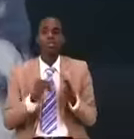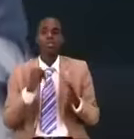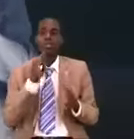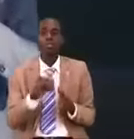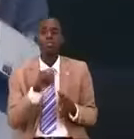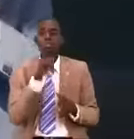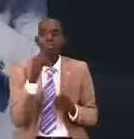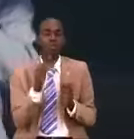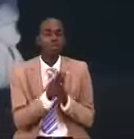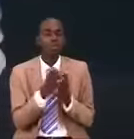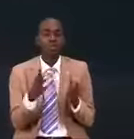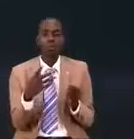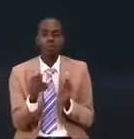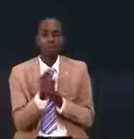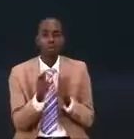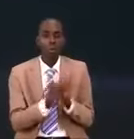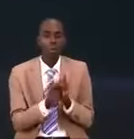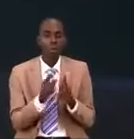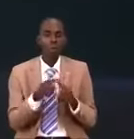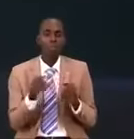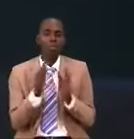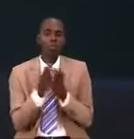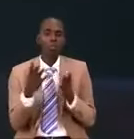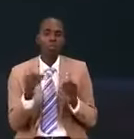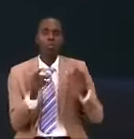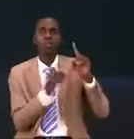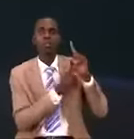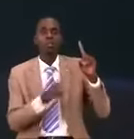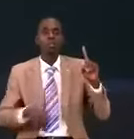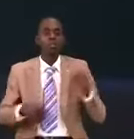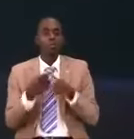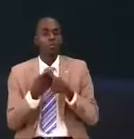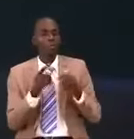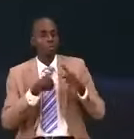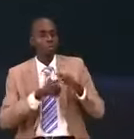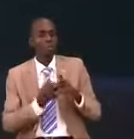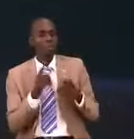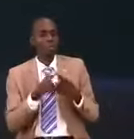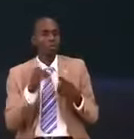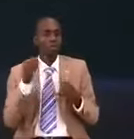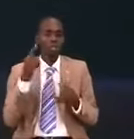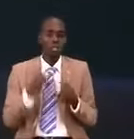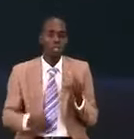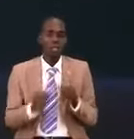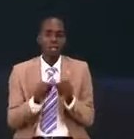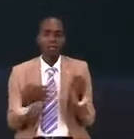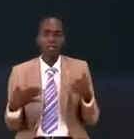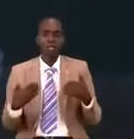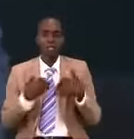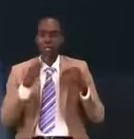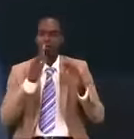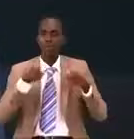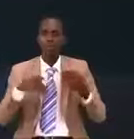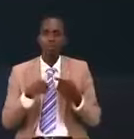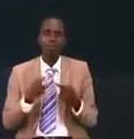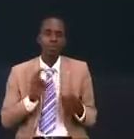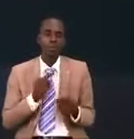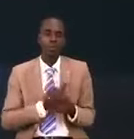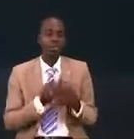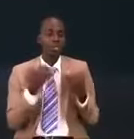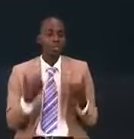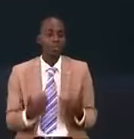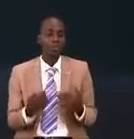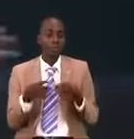tout nous a été donné maintenant et la mort dont nous comprenons cela que ce livre du seigneur